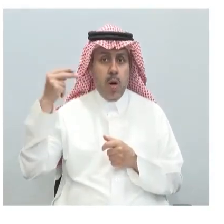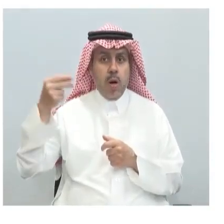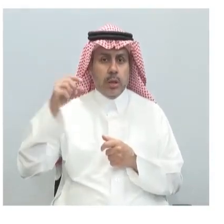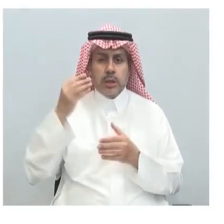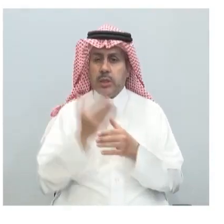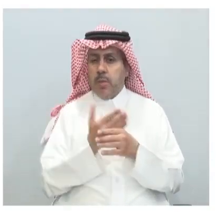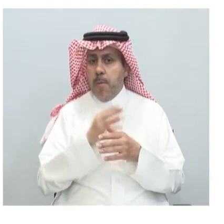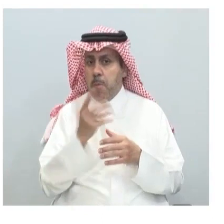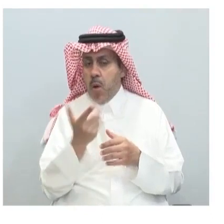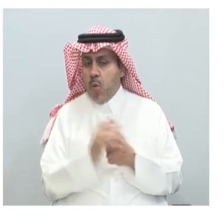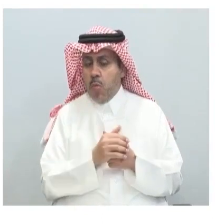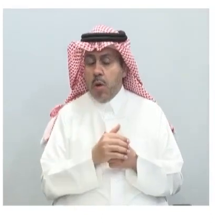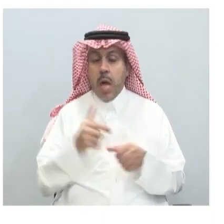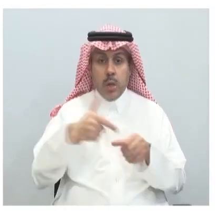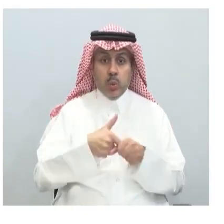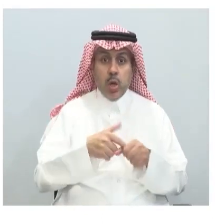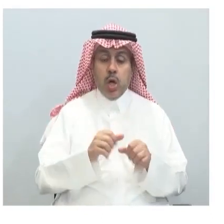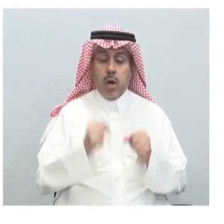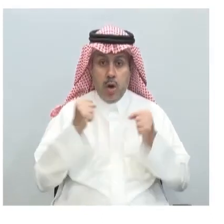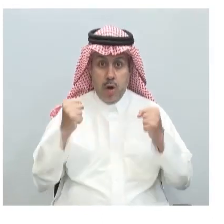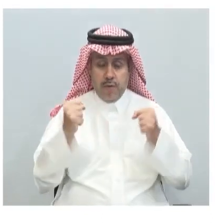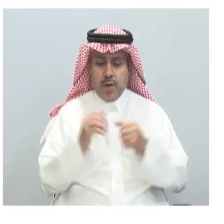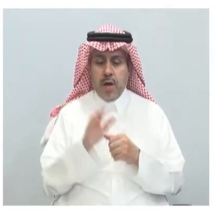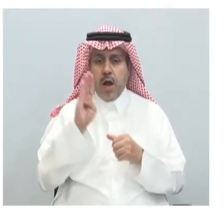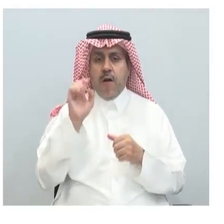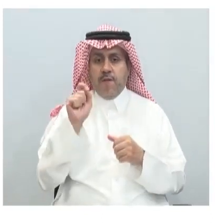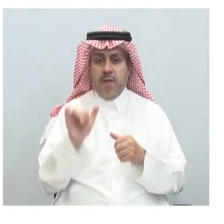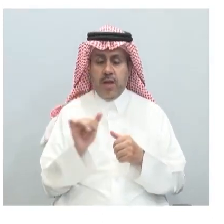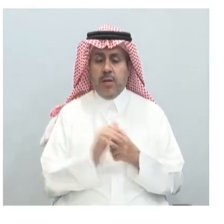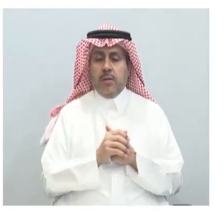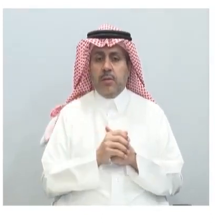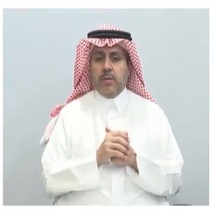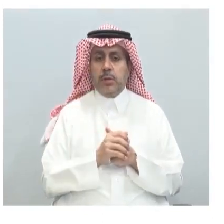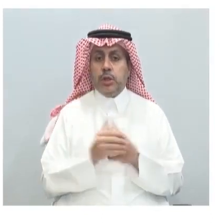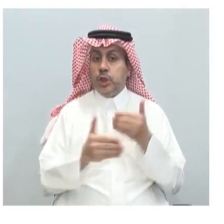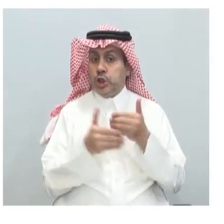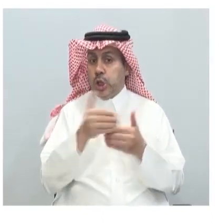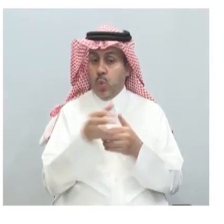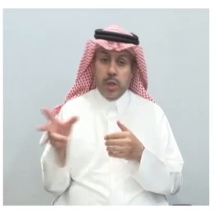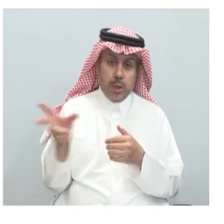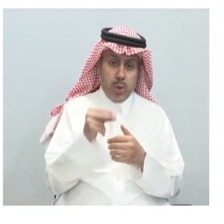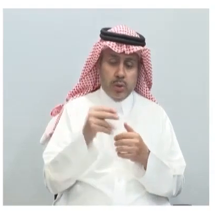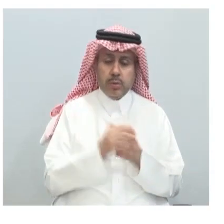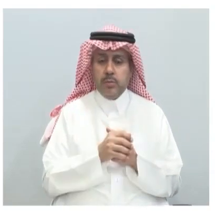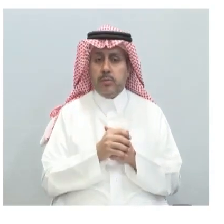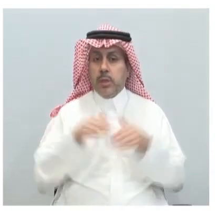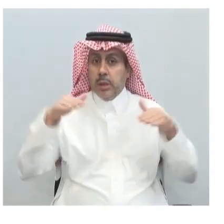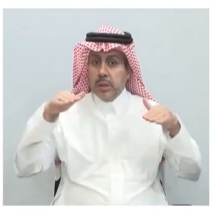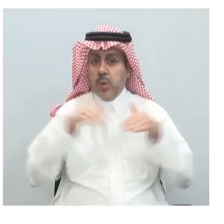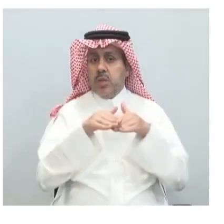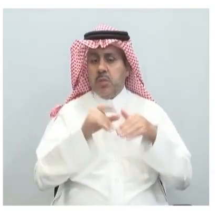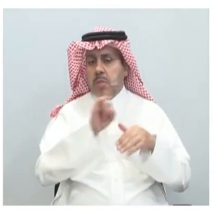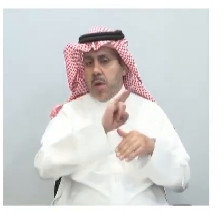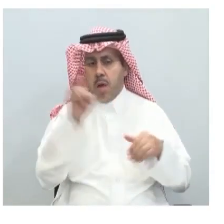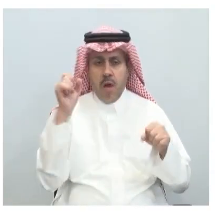هل ستكون هنا طاقه كافيه لن تكون هنا طاقه كافيه لتكوين النواتج التصادم غير